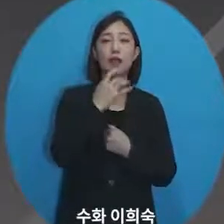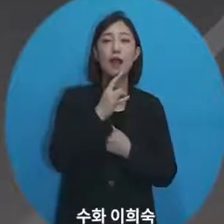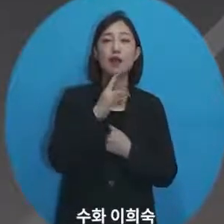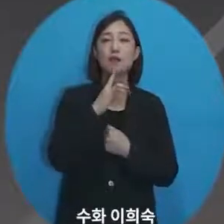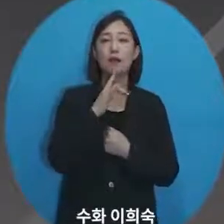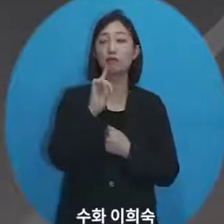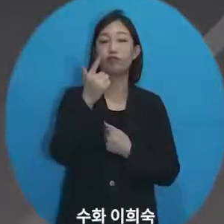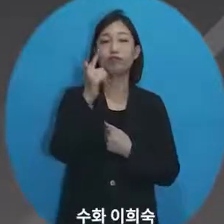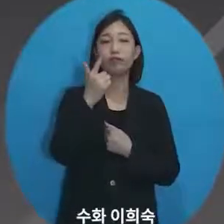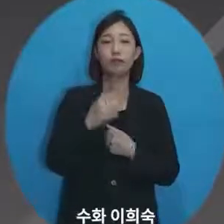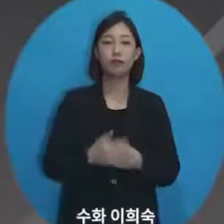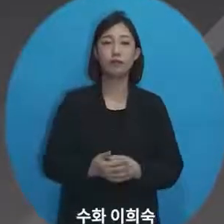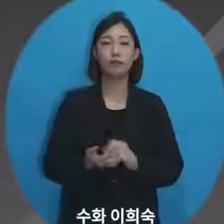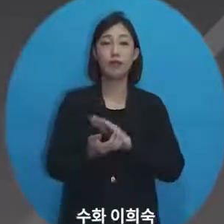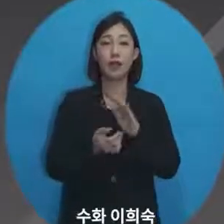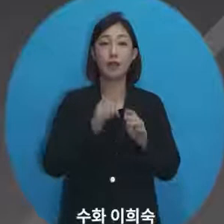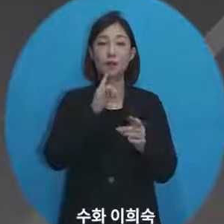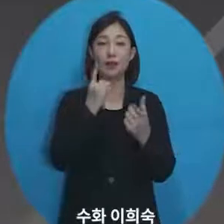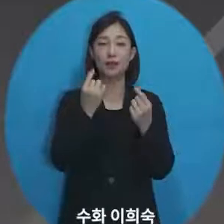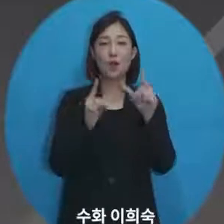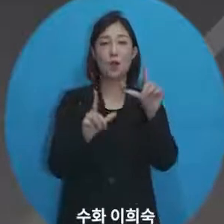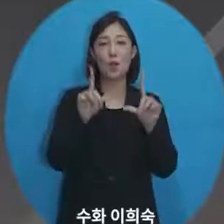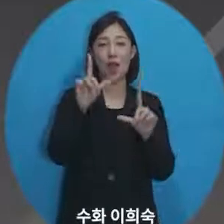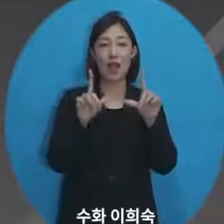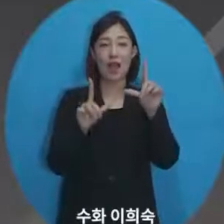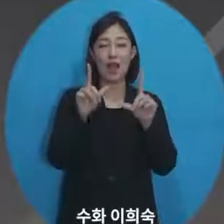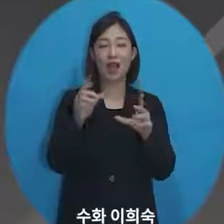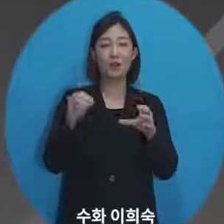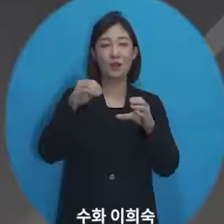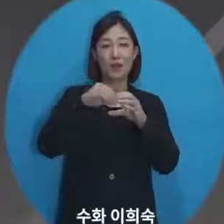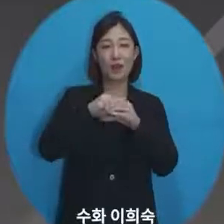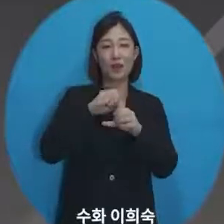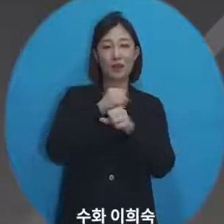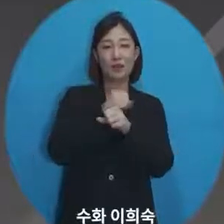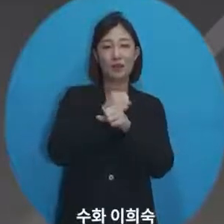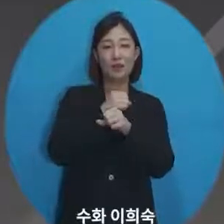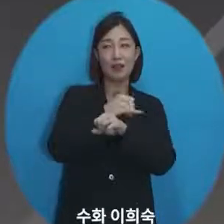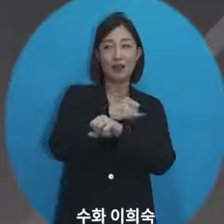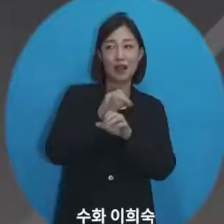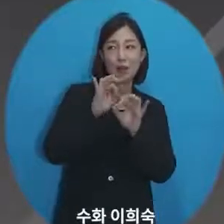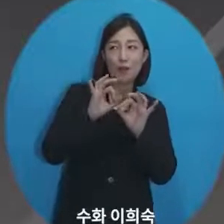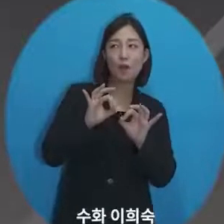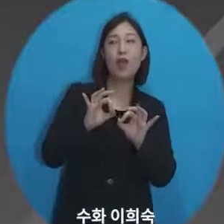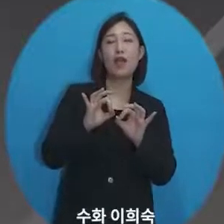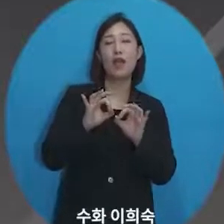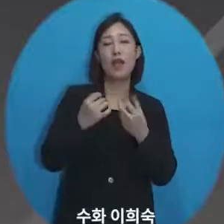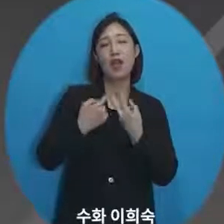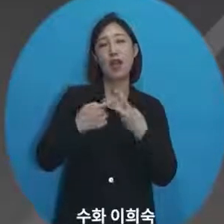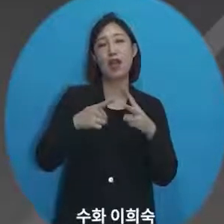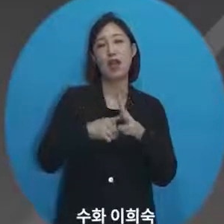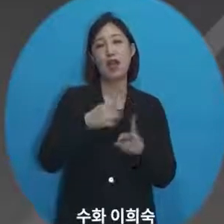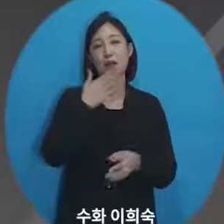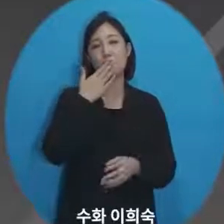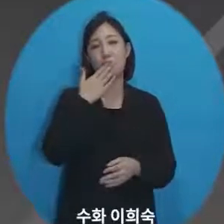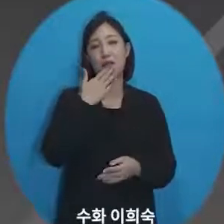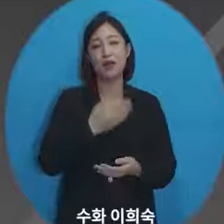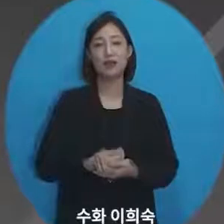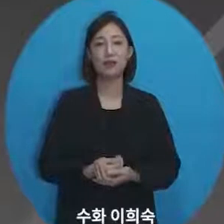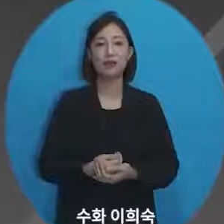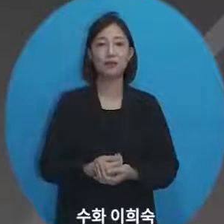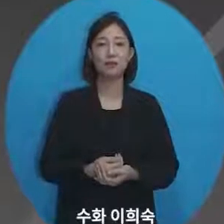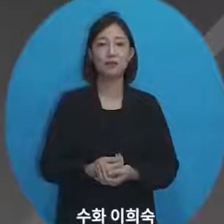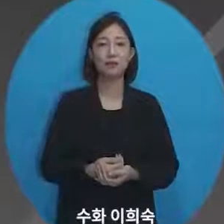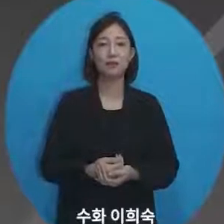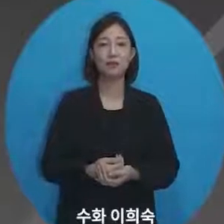추가해서 색각장애를 대응하는 부분들을 동시에 알 수가 있습니다. 이 부분은 우리가 기존에